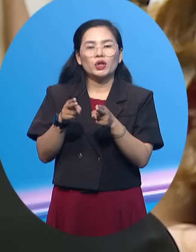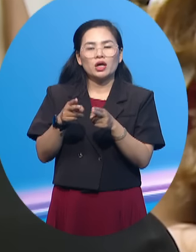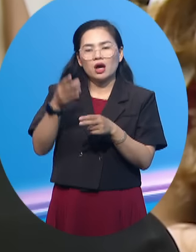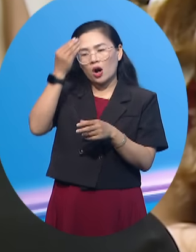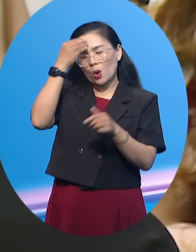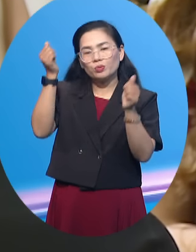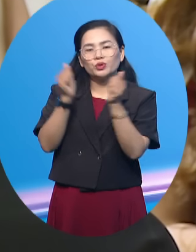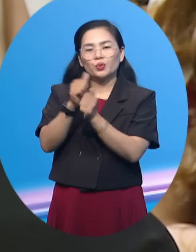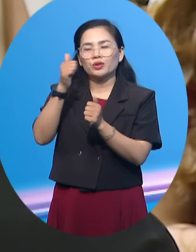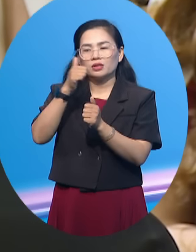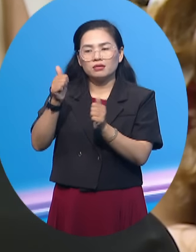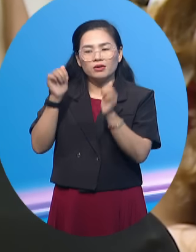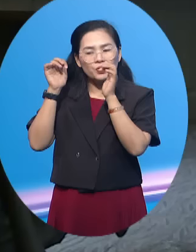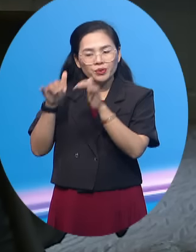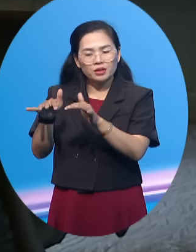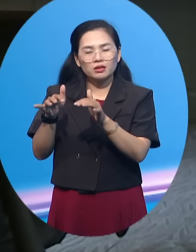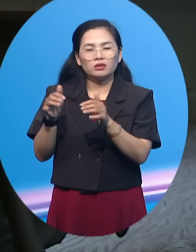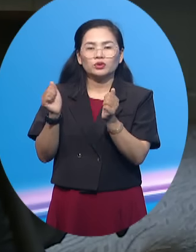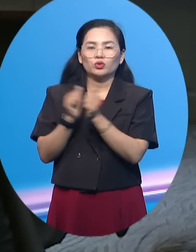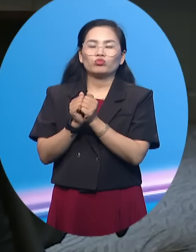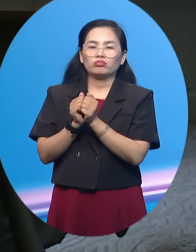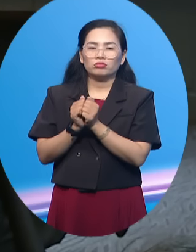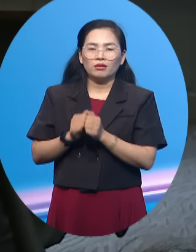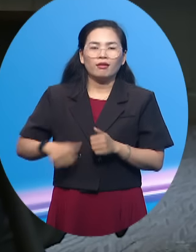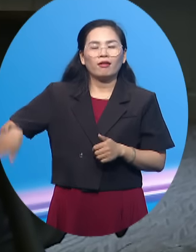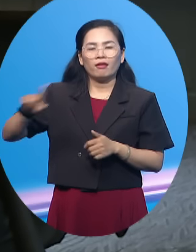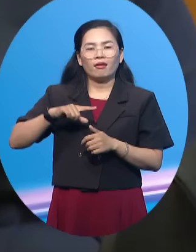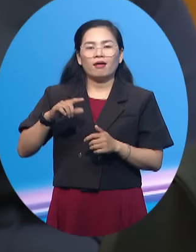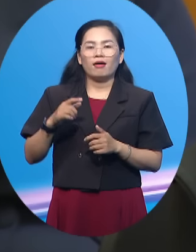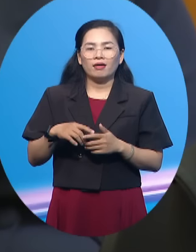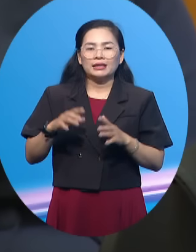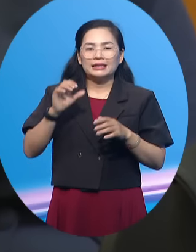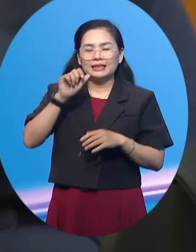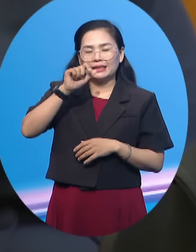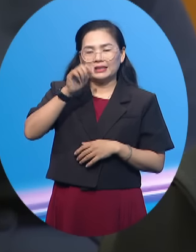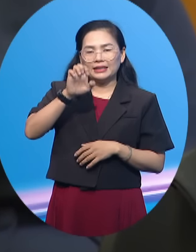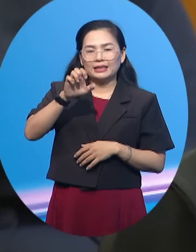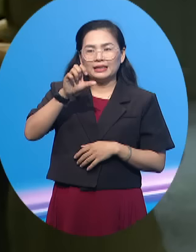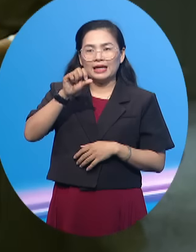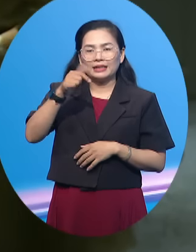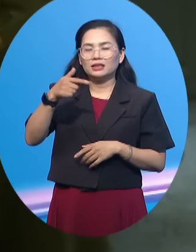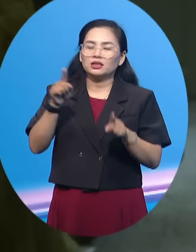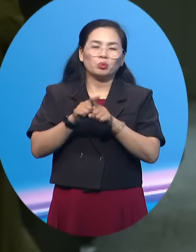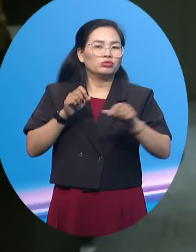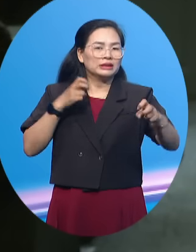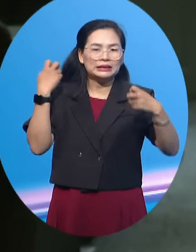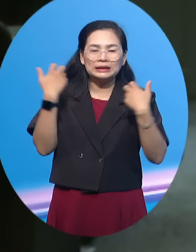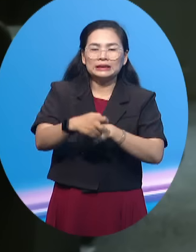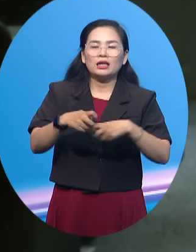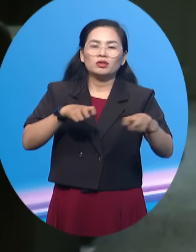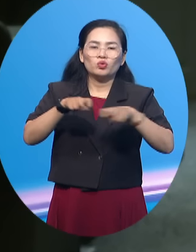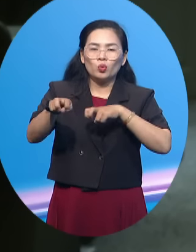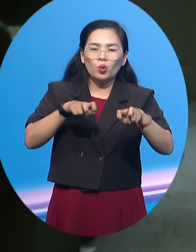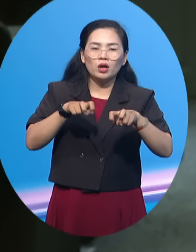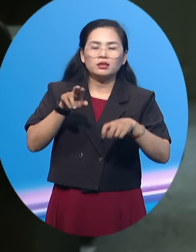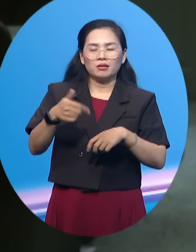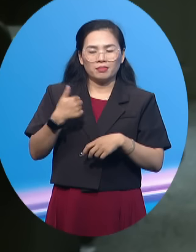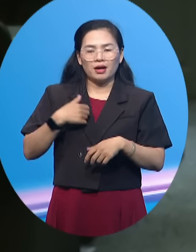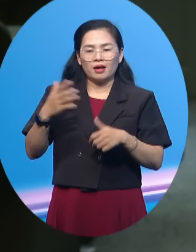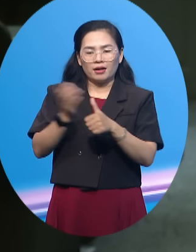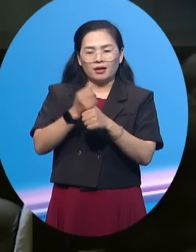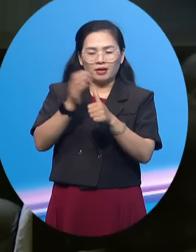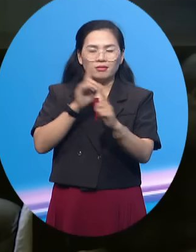cùng với những người trong tổ chức của mình, thì một điều chắc chắn rằng cái công cuộc ESG nó như là một cuộc chạy, nhưng chúng ta đi đến đâu thì chúng ta đạt